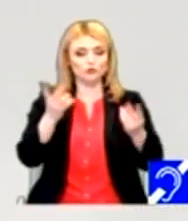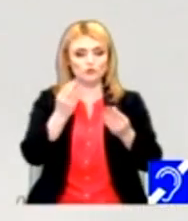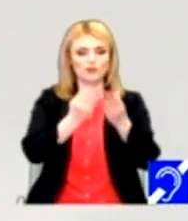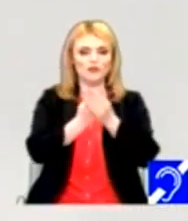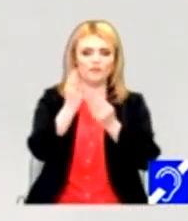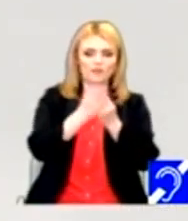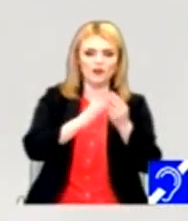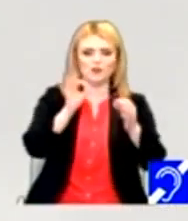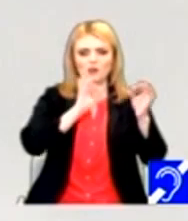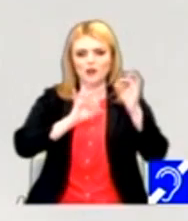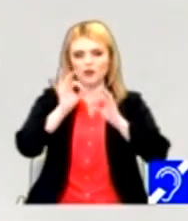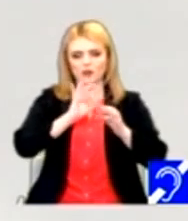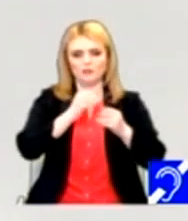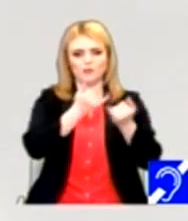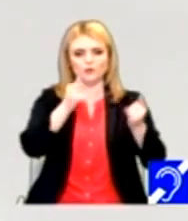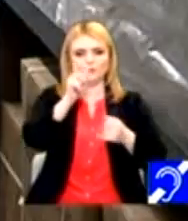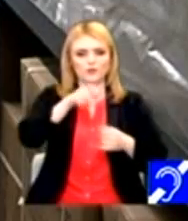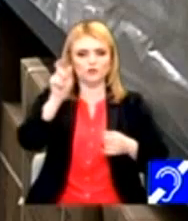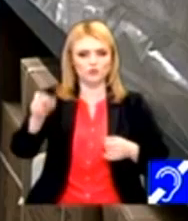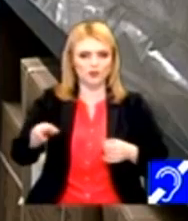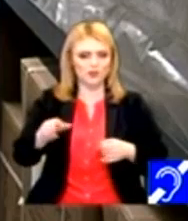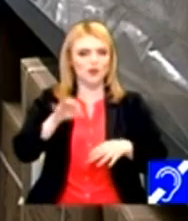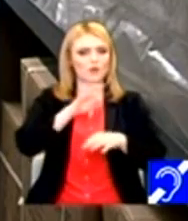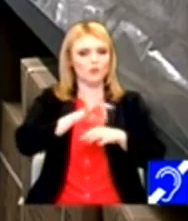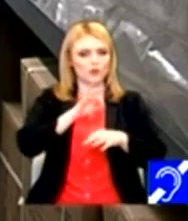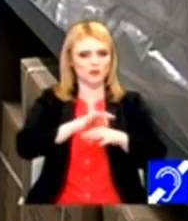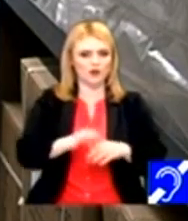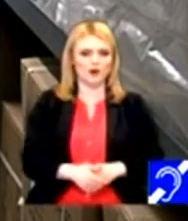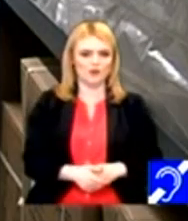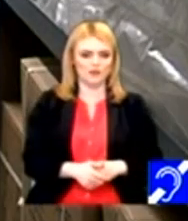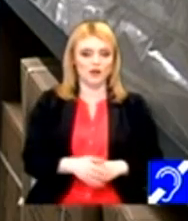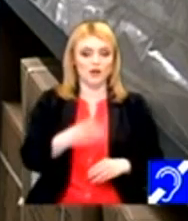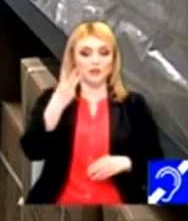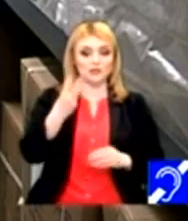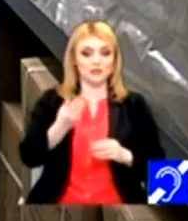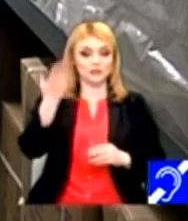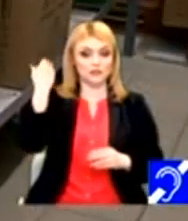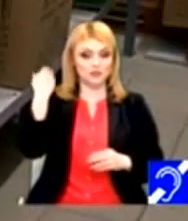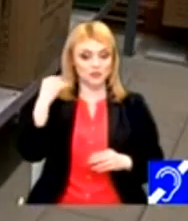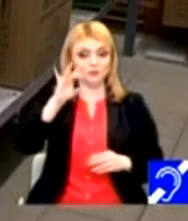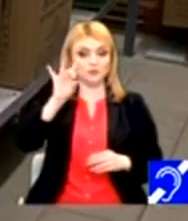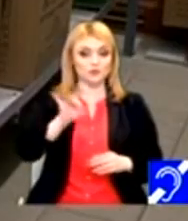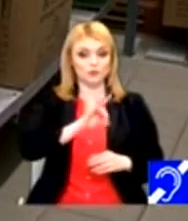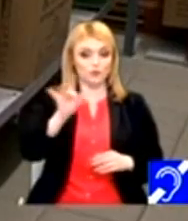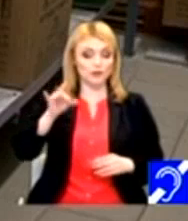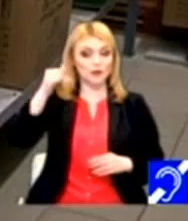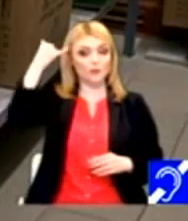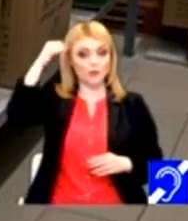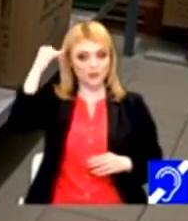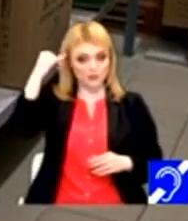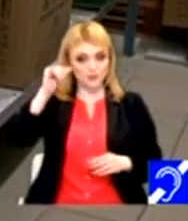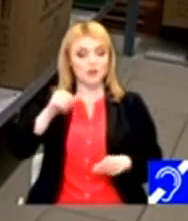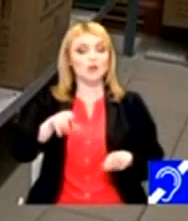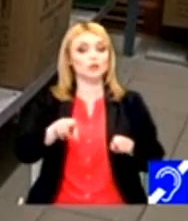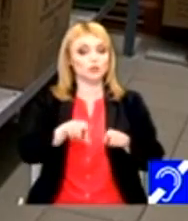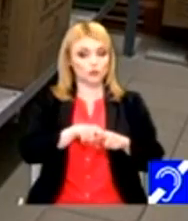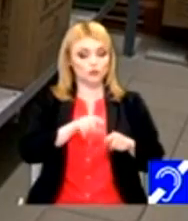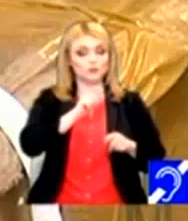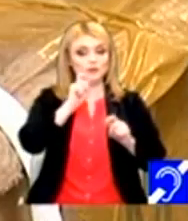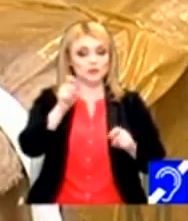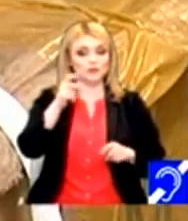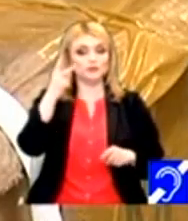Personalul medical implicat în lupta cu noul coronavirus are mare nevoie de ajutor. Pe lângă vizierele de protecție, voluntarii de la viziere.md au